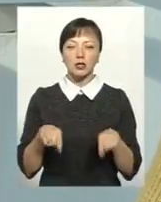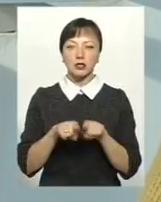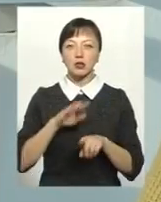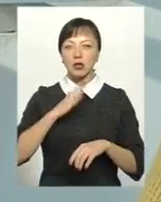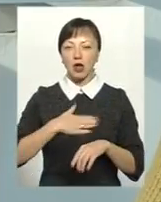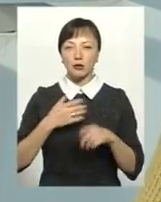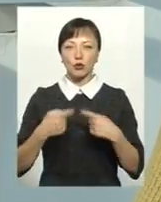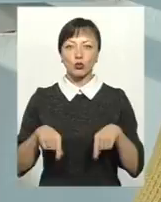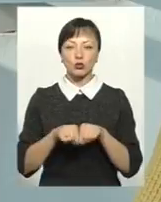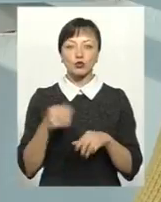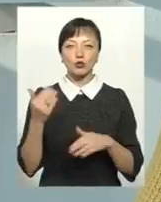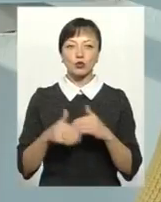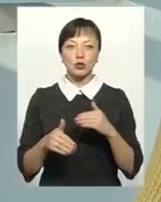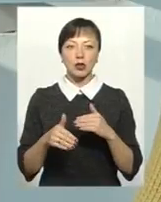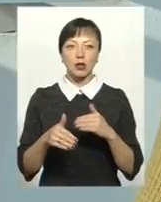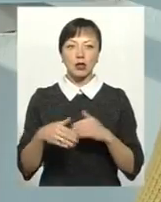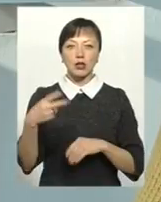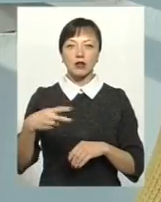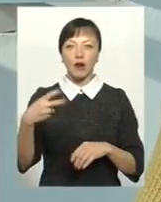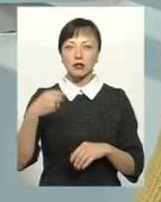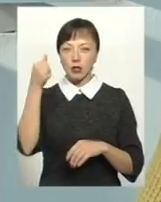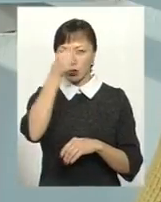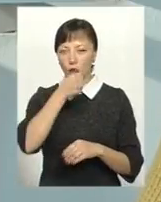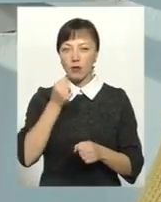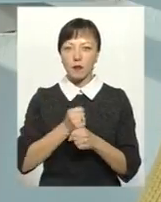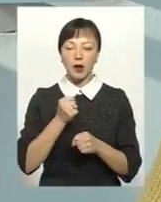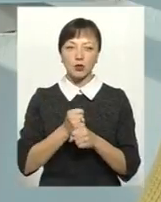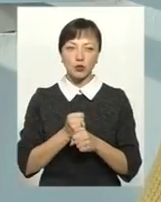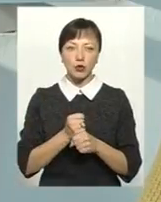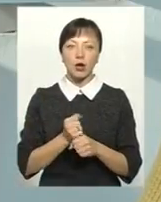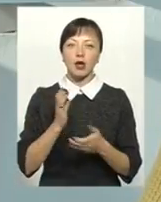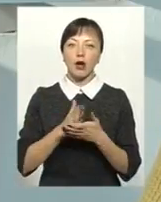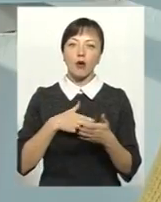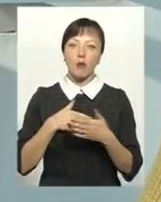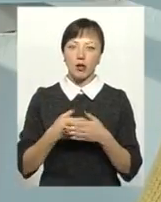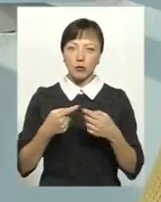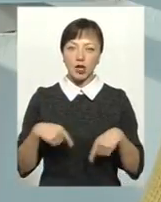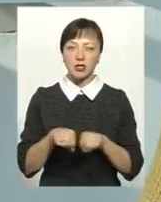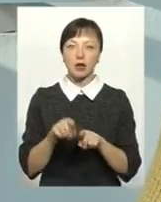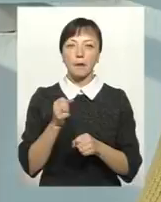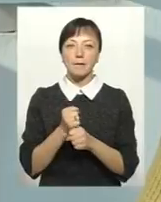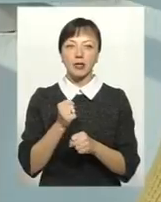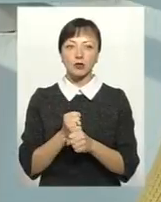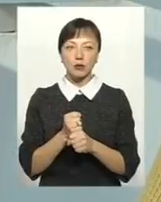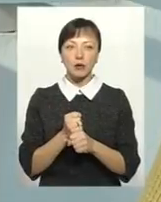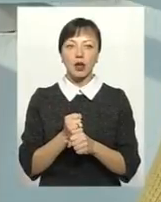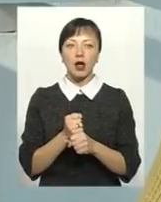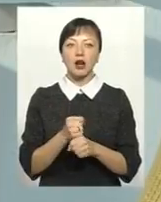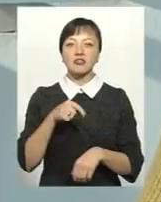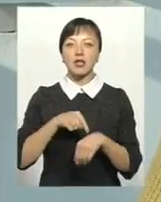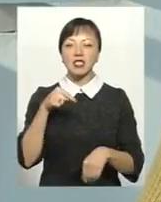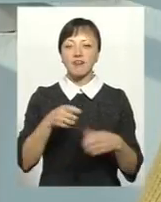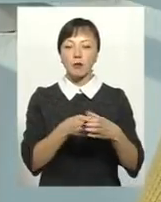наша організація вже майже 20 років працює, є громадською організацією, працює з вразливими групами